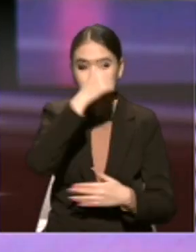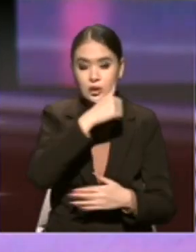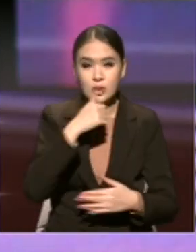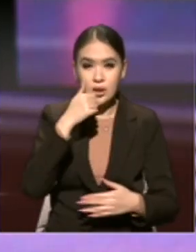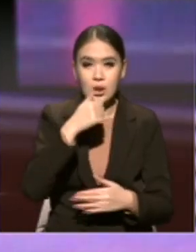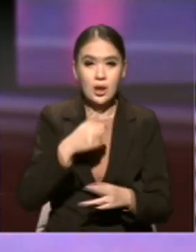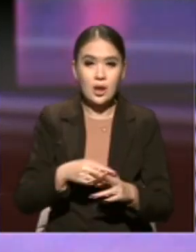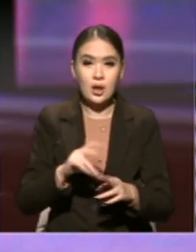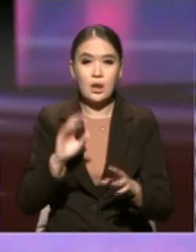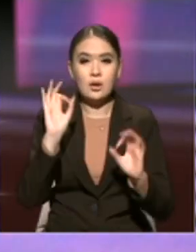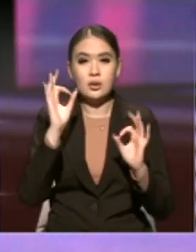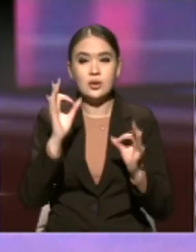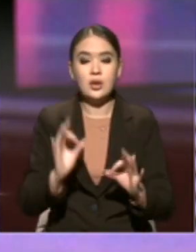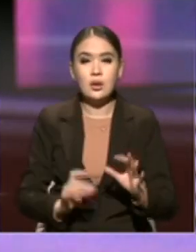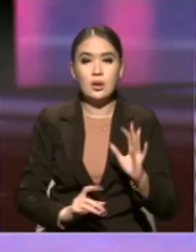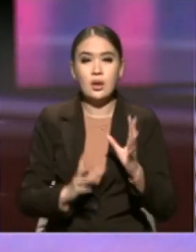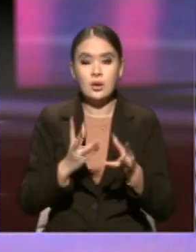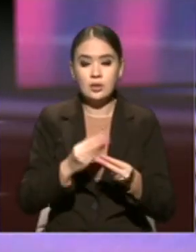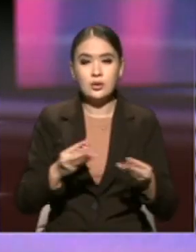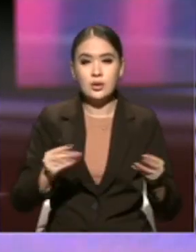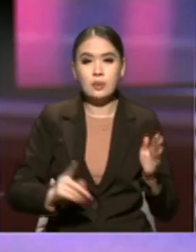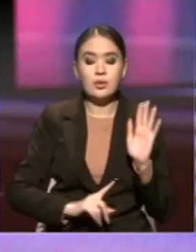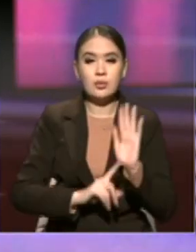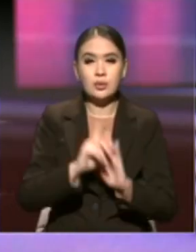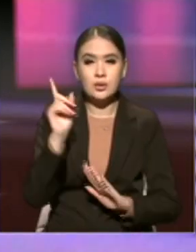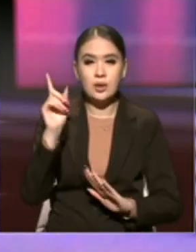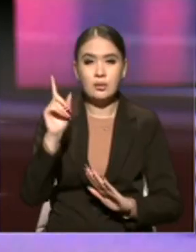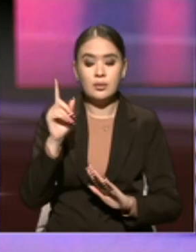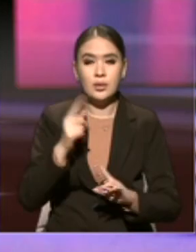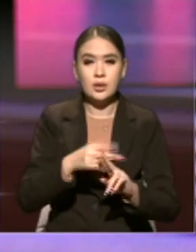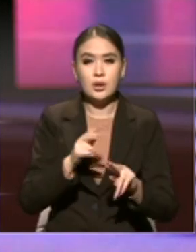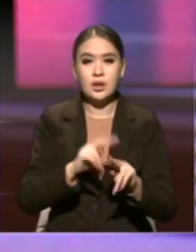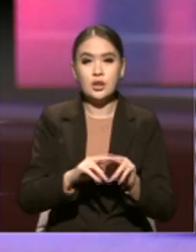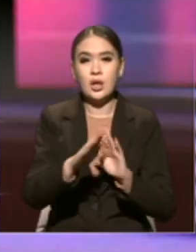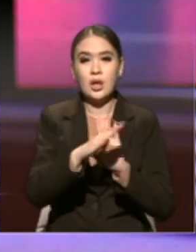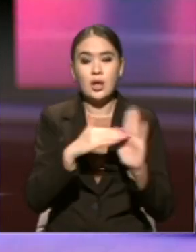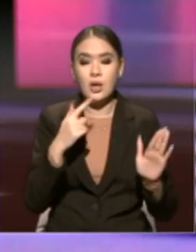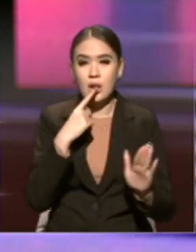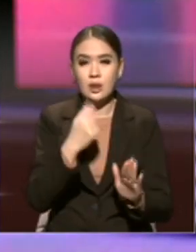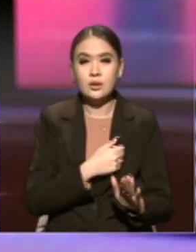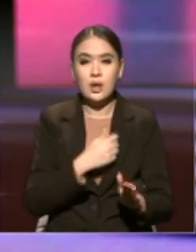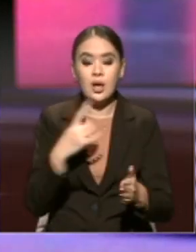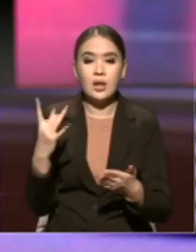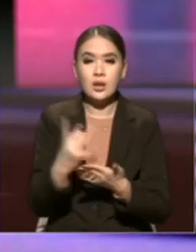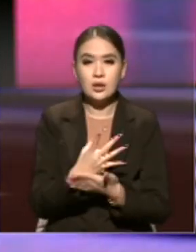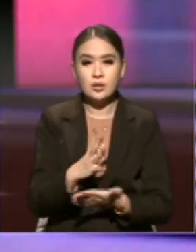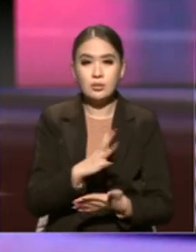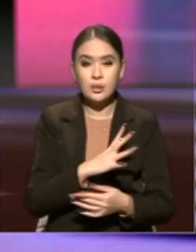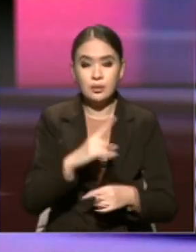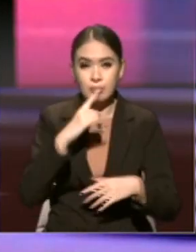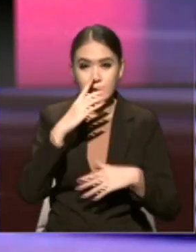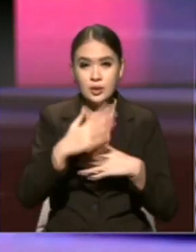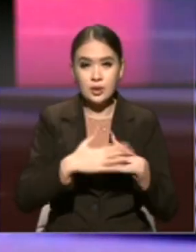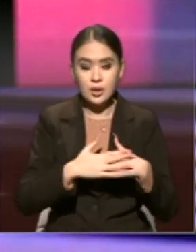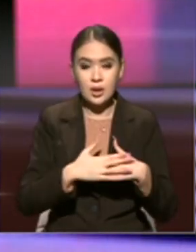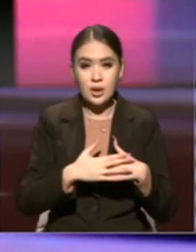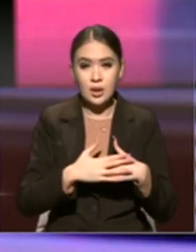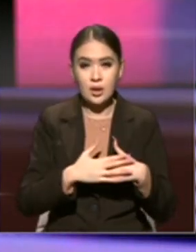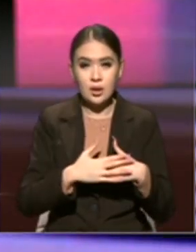көктемнен бастап бізде, яғни былтырғы жылы көктемде шақырылған сарбаздардың алғашқы легі, биылғы көктемде